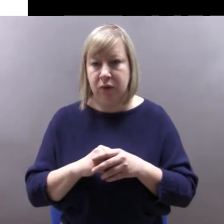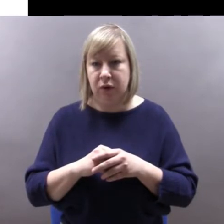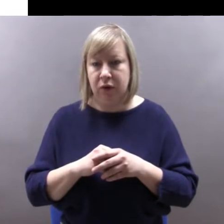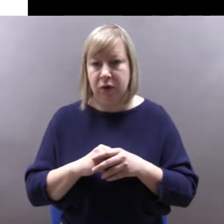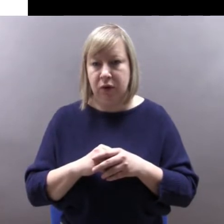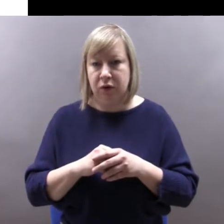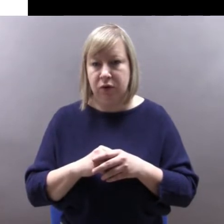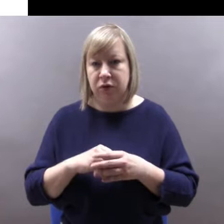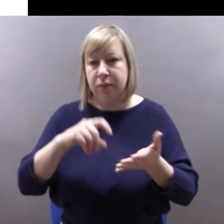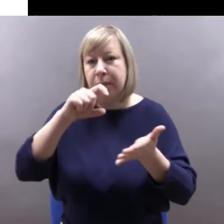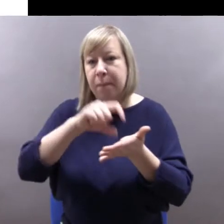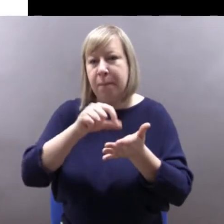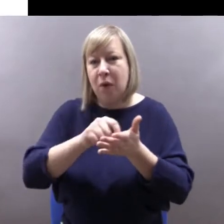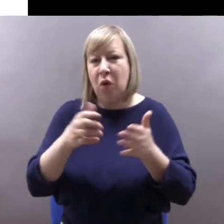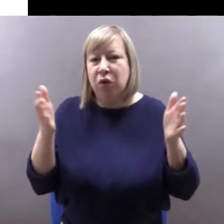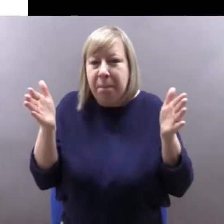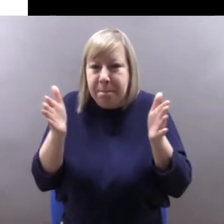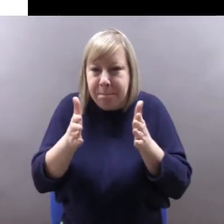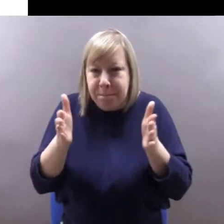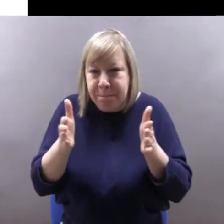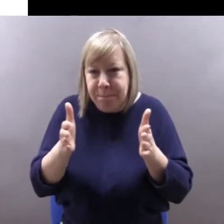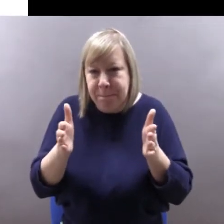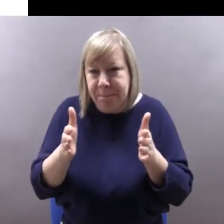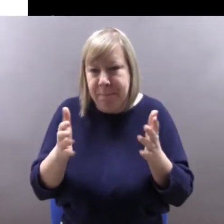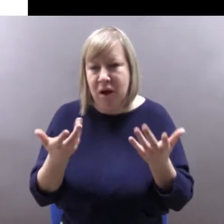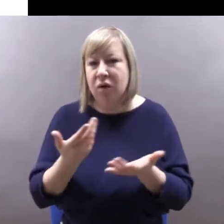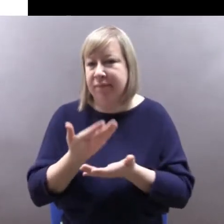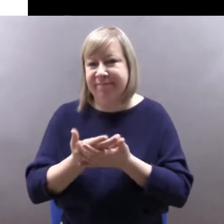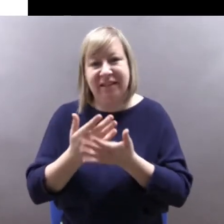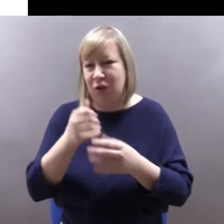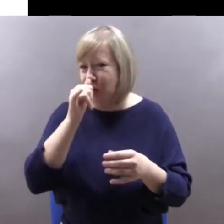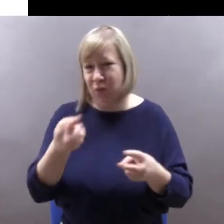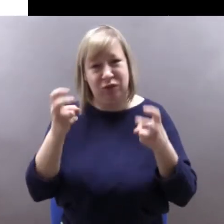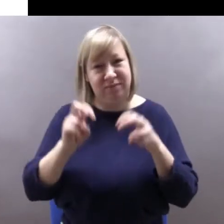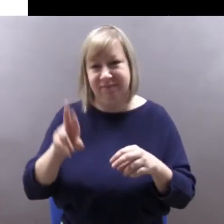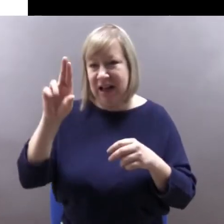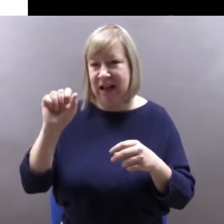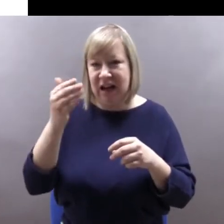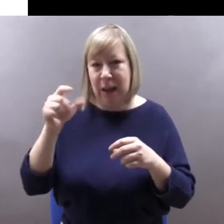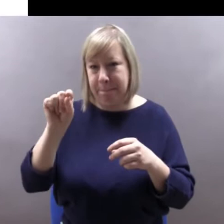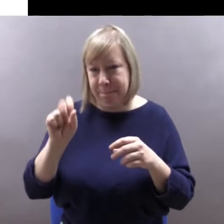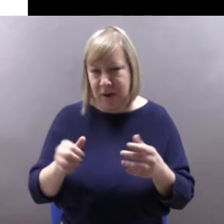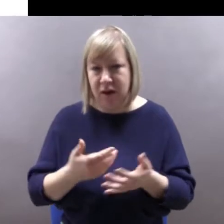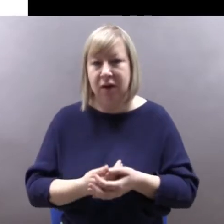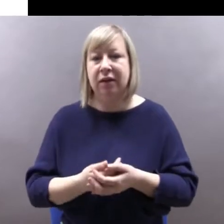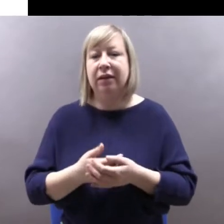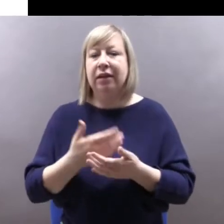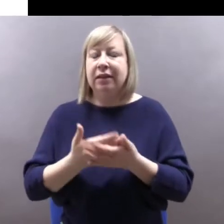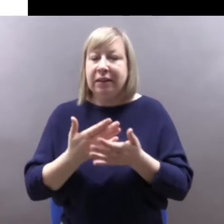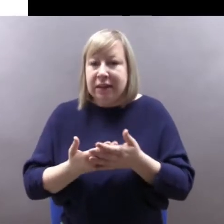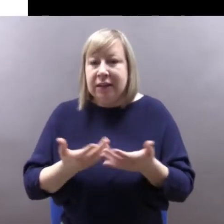zaczęliśmy się zastanawiać, no to co zrobić, jeśli się nie da. Nie mogliśmy zastosować rozwiązania, które mamy w piwnicach, czyli